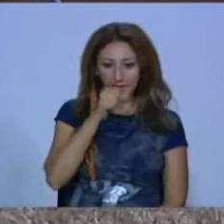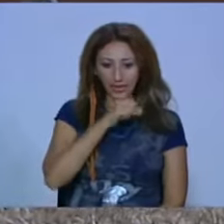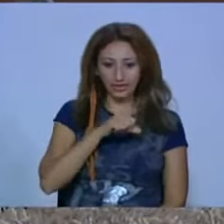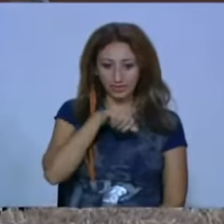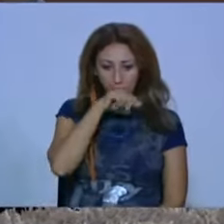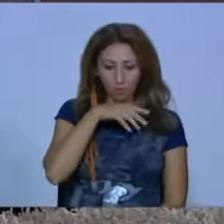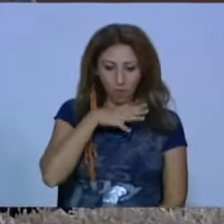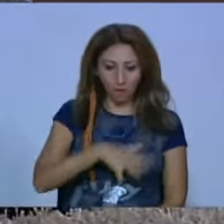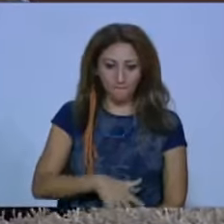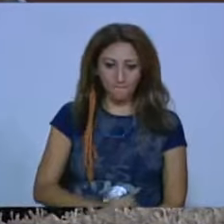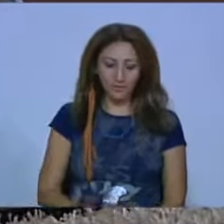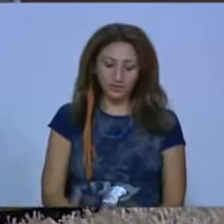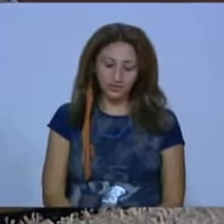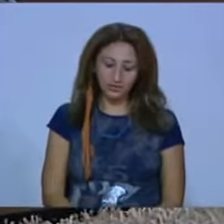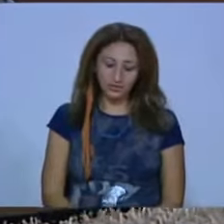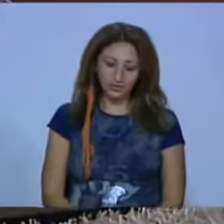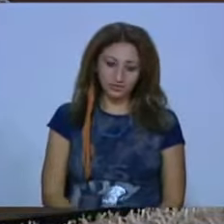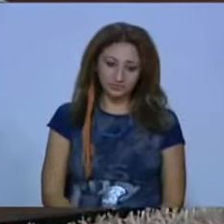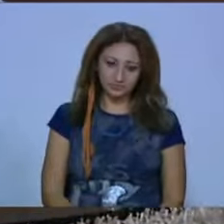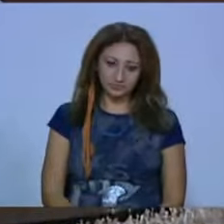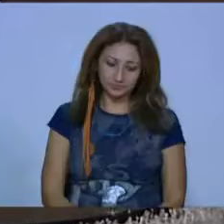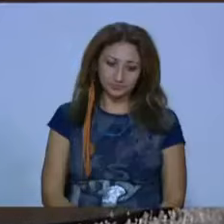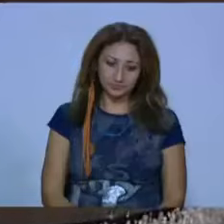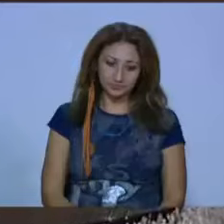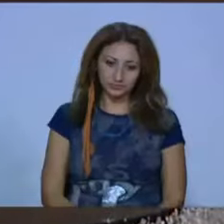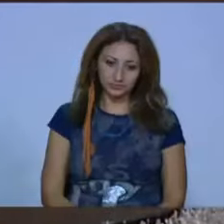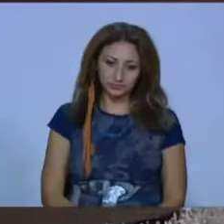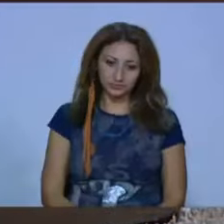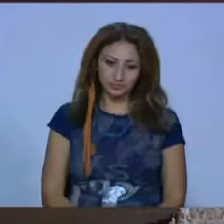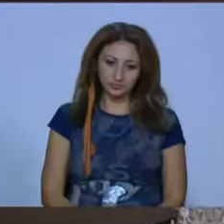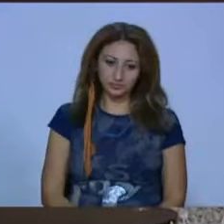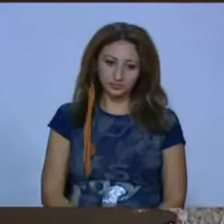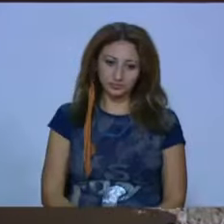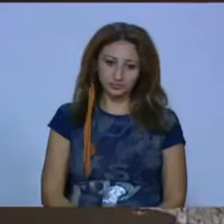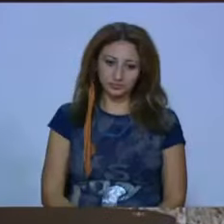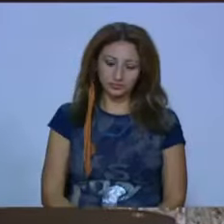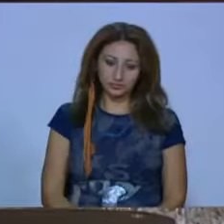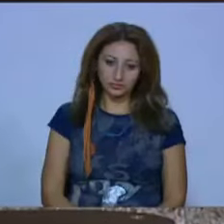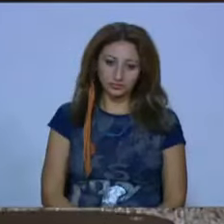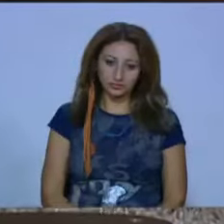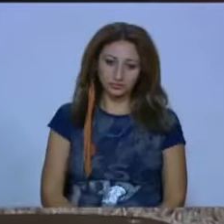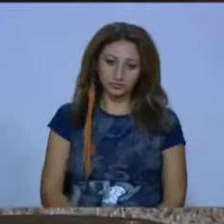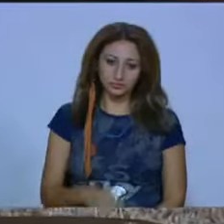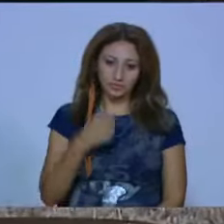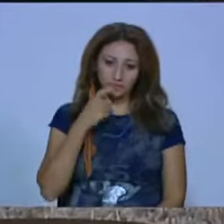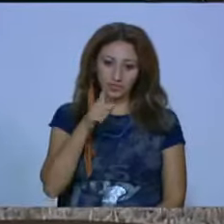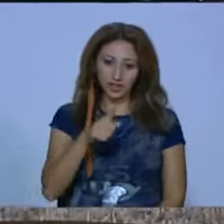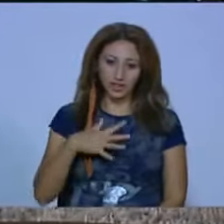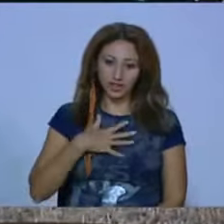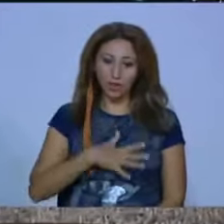إمام الأنبياء أنت في الوجدان